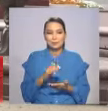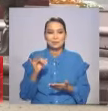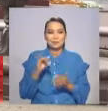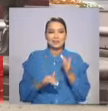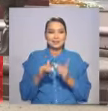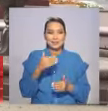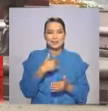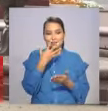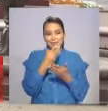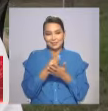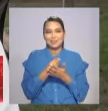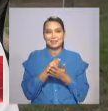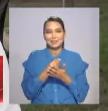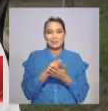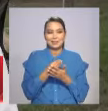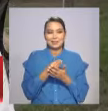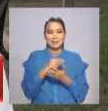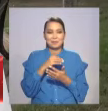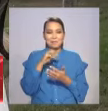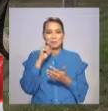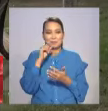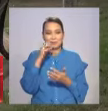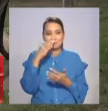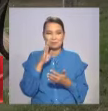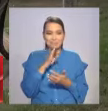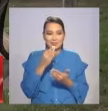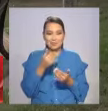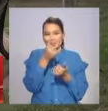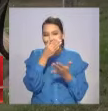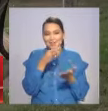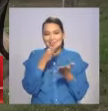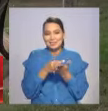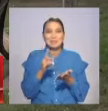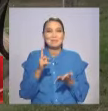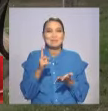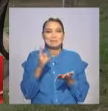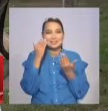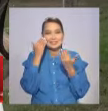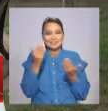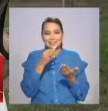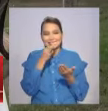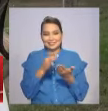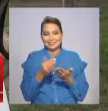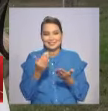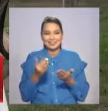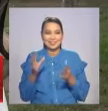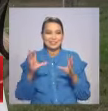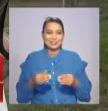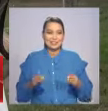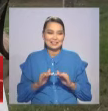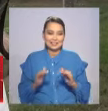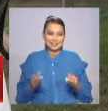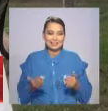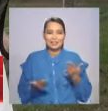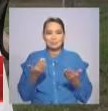любил свою собаку. Я, конечно, не могу так сказать. Вдруг они смотрят сейчас этот сюжет. И я, наверное,